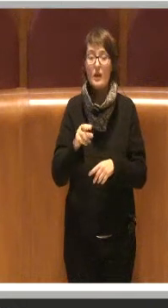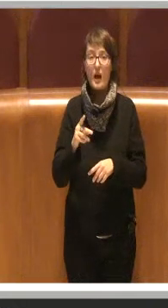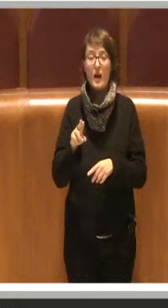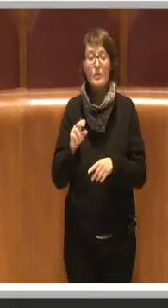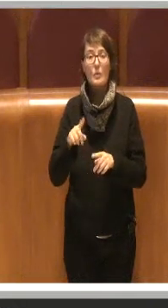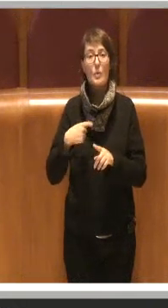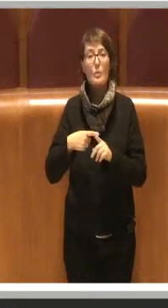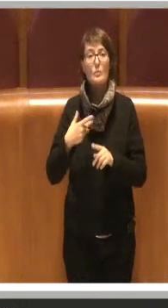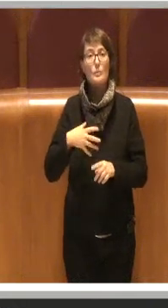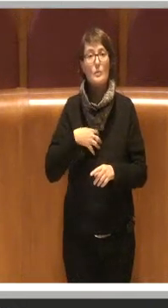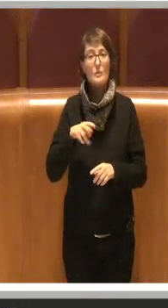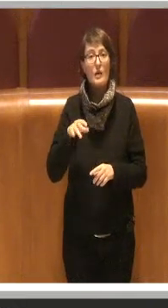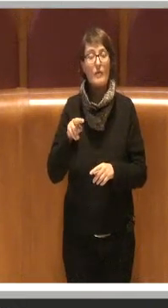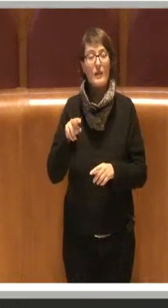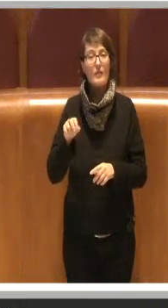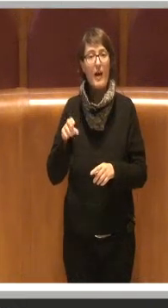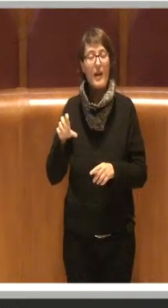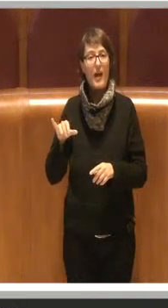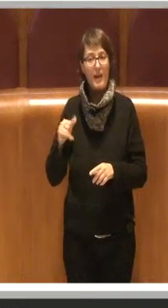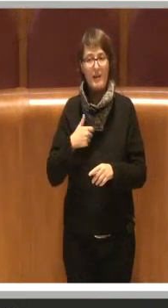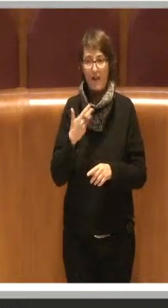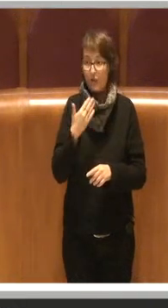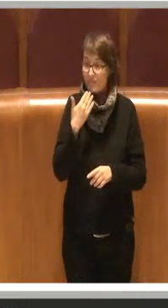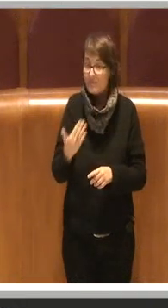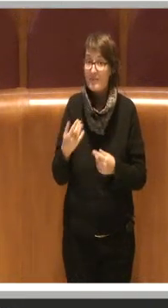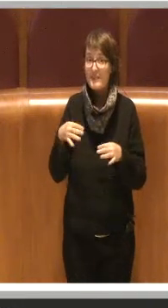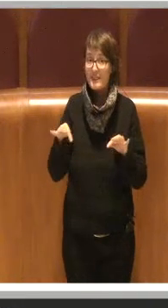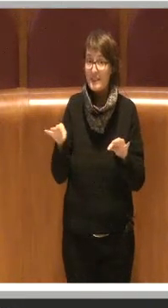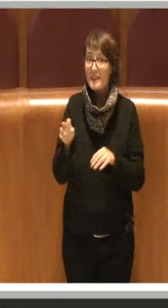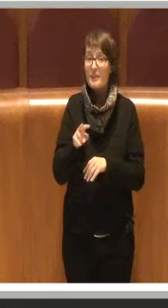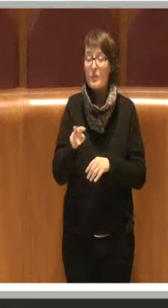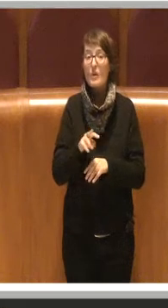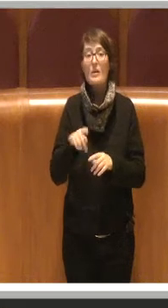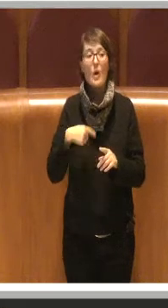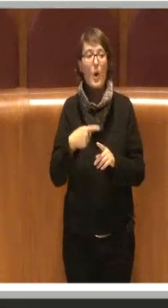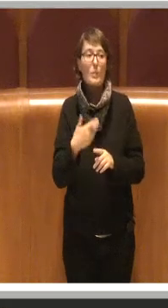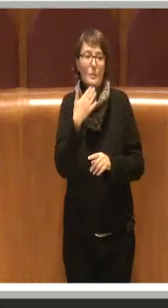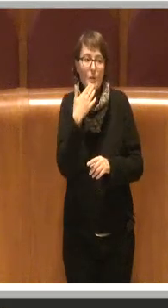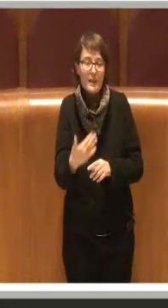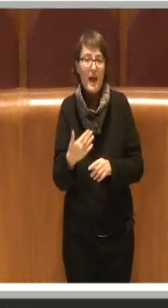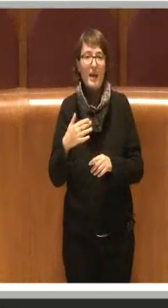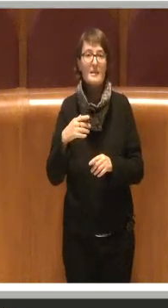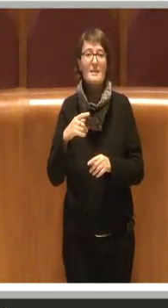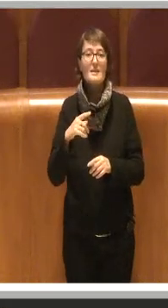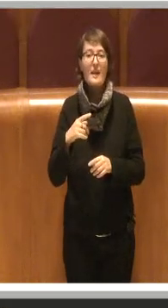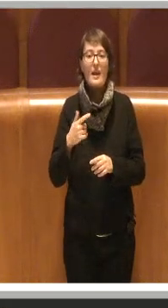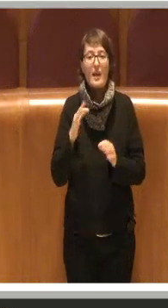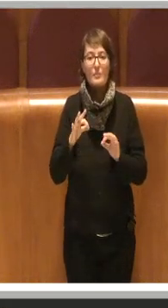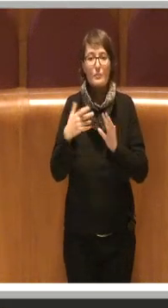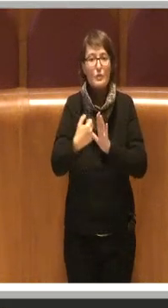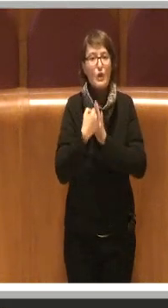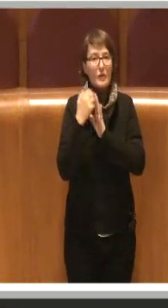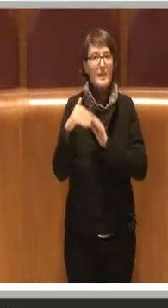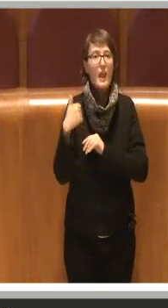ringraziare per la disponibilità e anche colgo l'occasione per ringraziare anche tutto il sostegno esterno che abbiamo avuto in questi